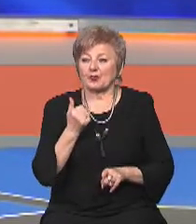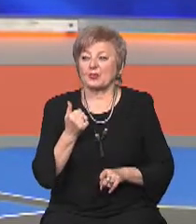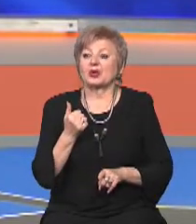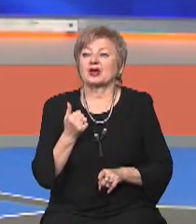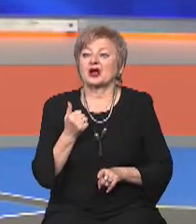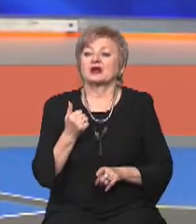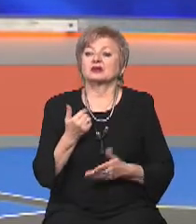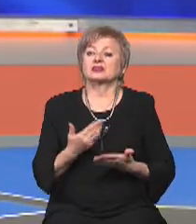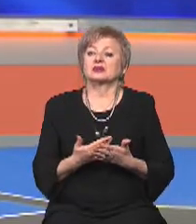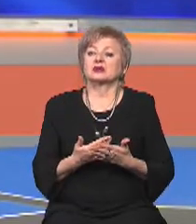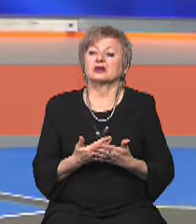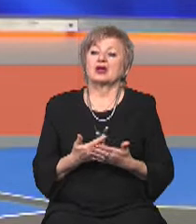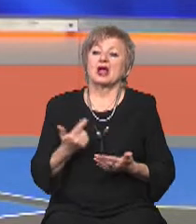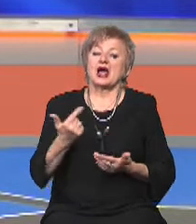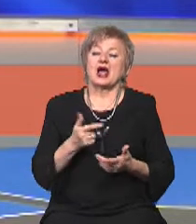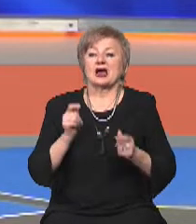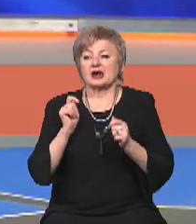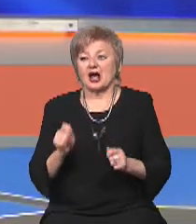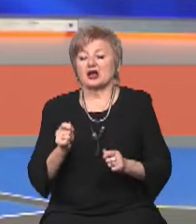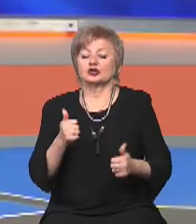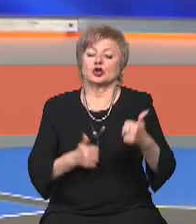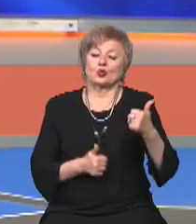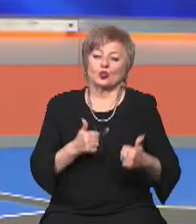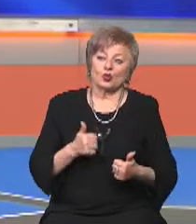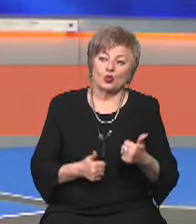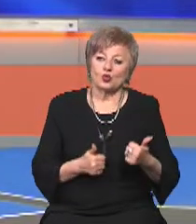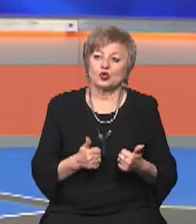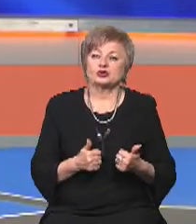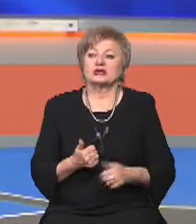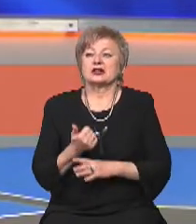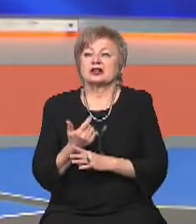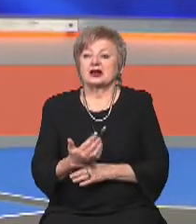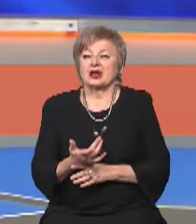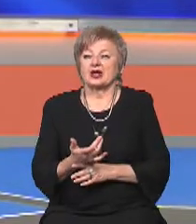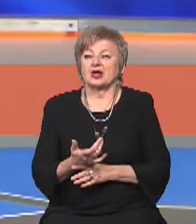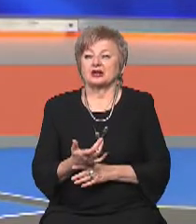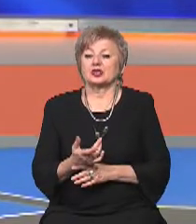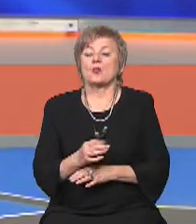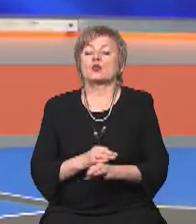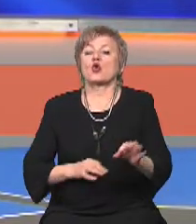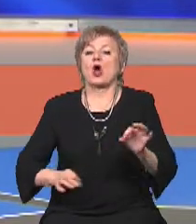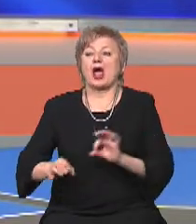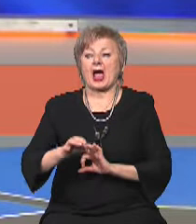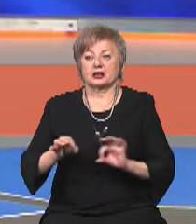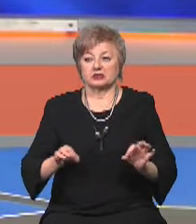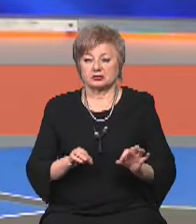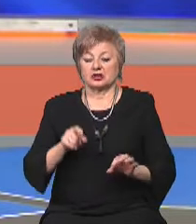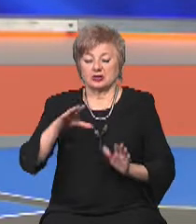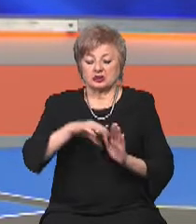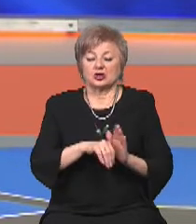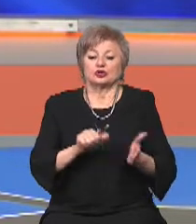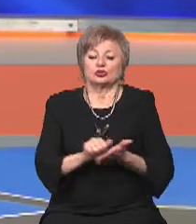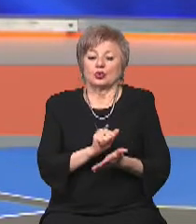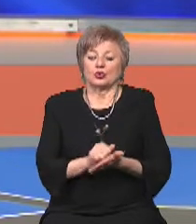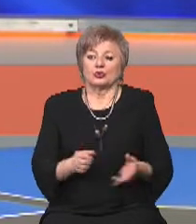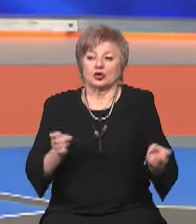грантові проєкти, так, або, наприклад, той же конкурс соціальних проєктів «Ми – це місто» вимагають саме проєкт. І там і документи